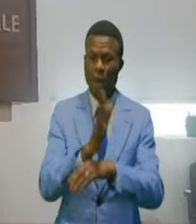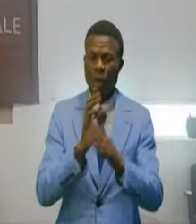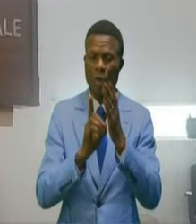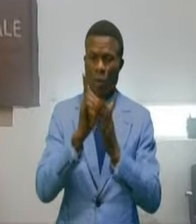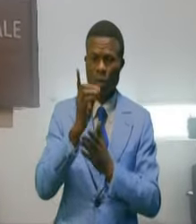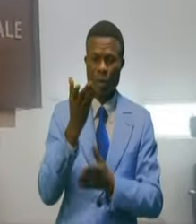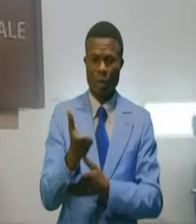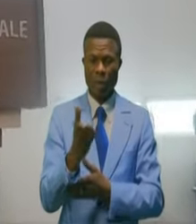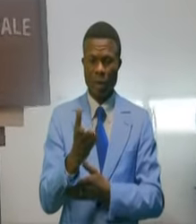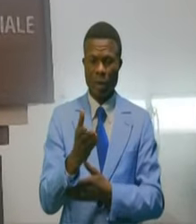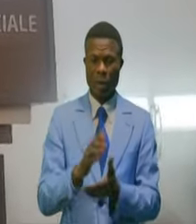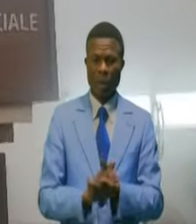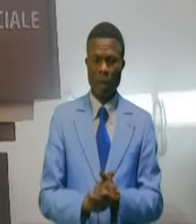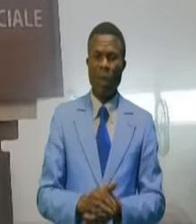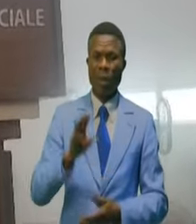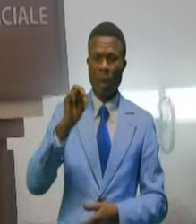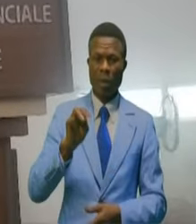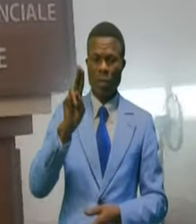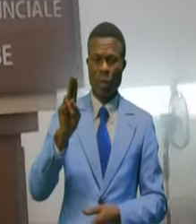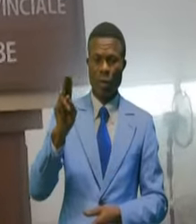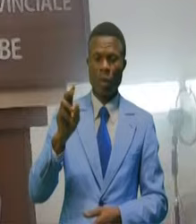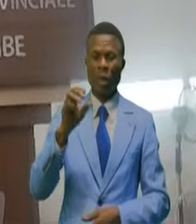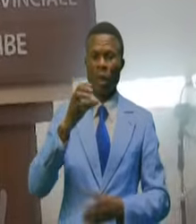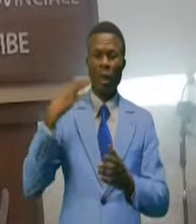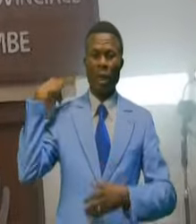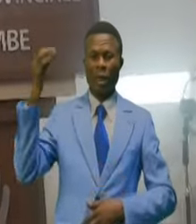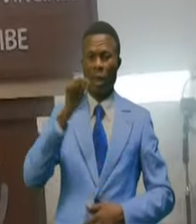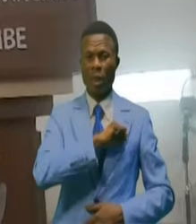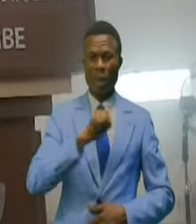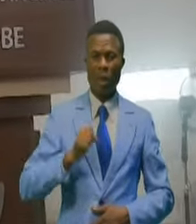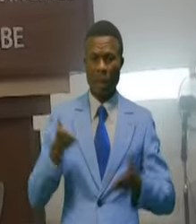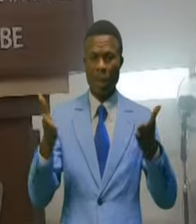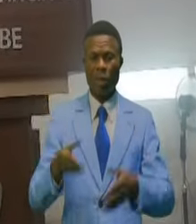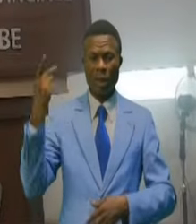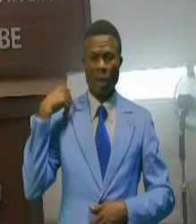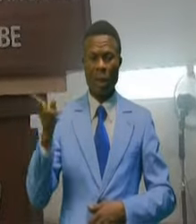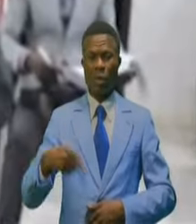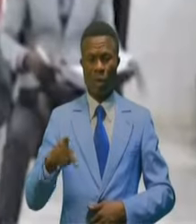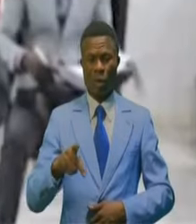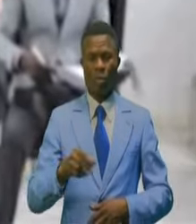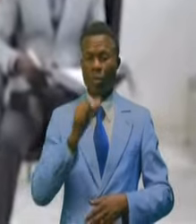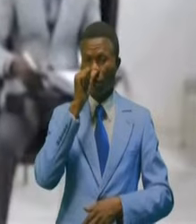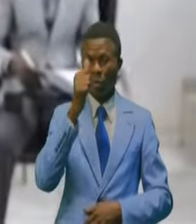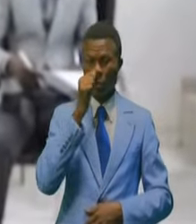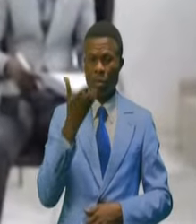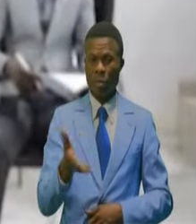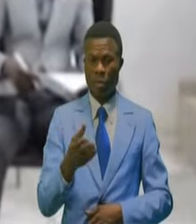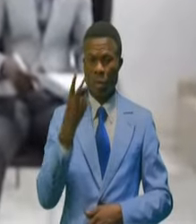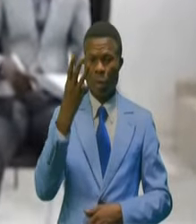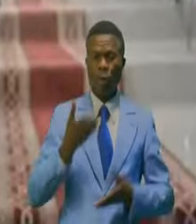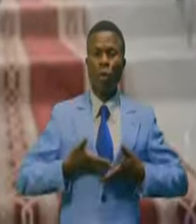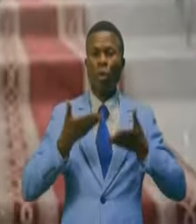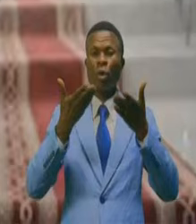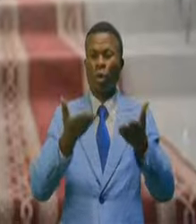développement. Jean-Thierry Monsenepo, candidat sénateur, était devant les élus provinciaux du Maïndombe. Trois